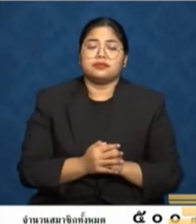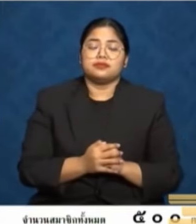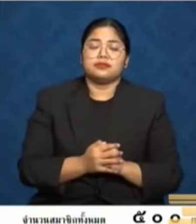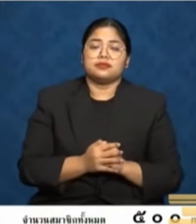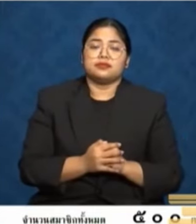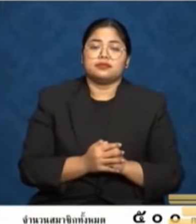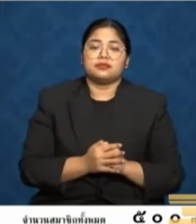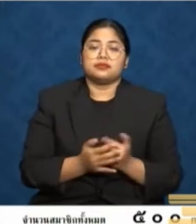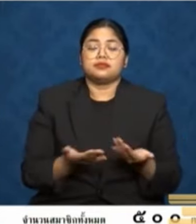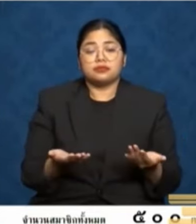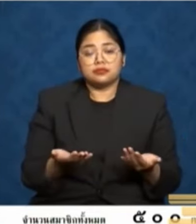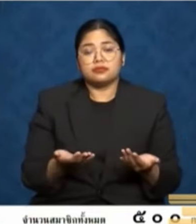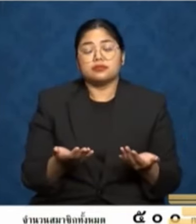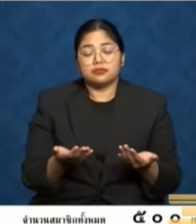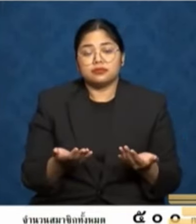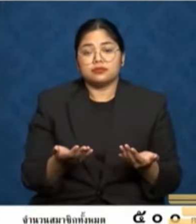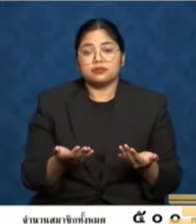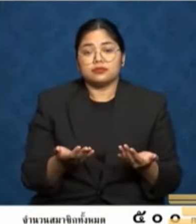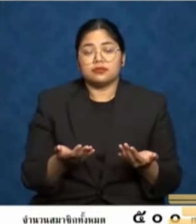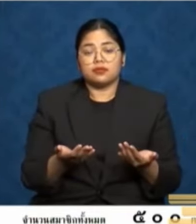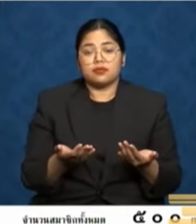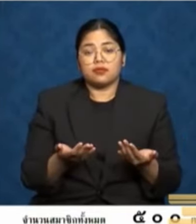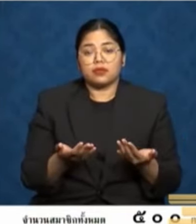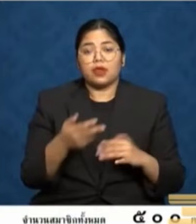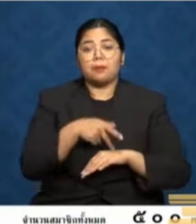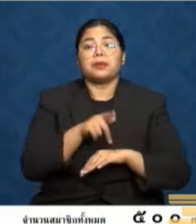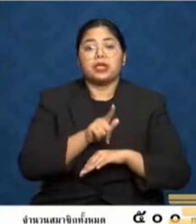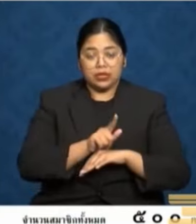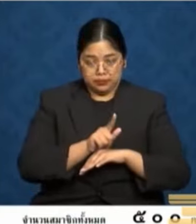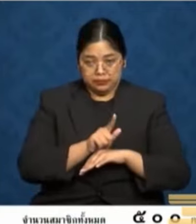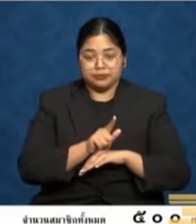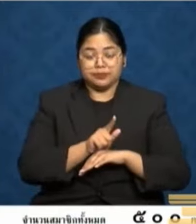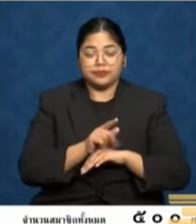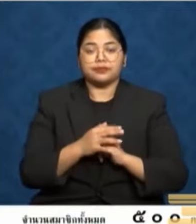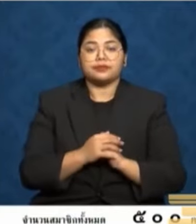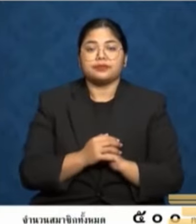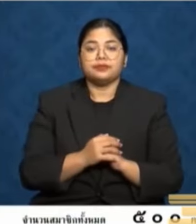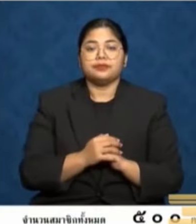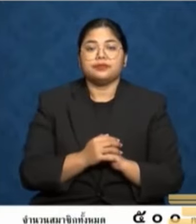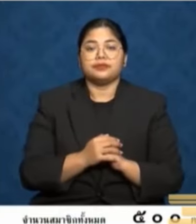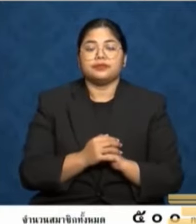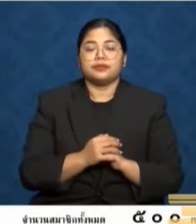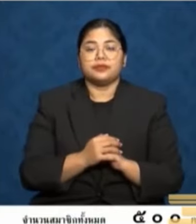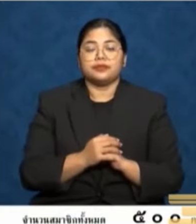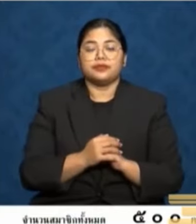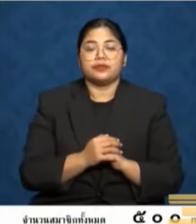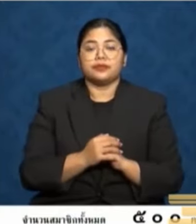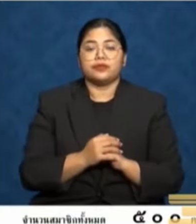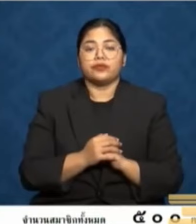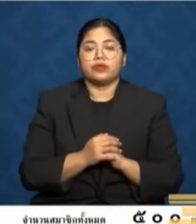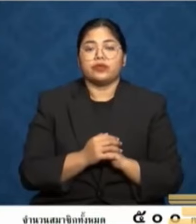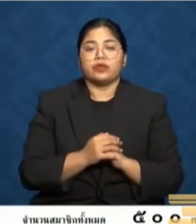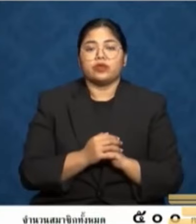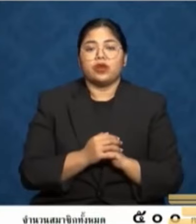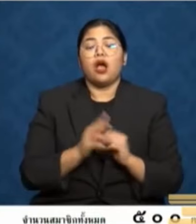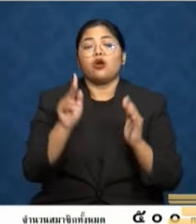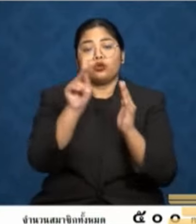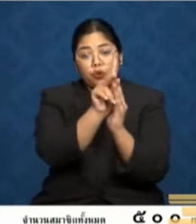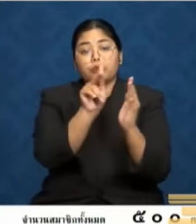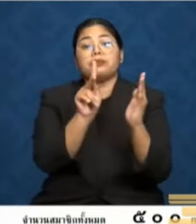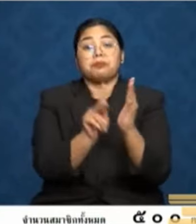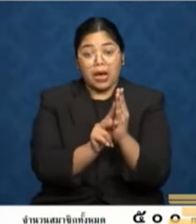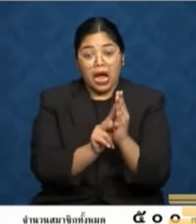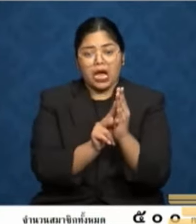1ท่านประธานครับการที่จะเสนอกฎ